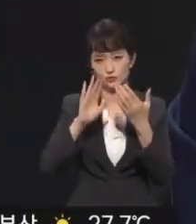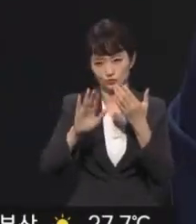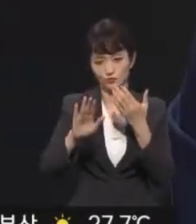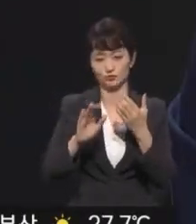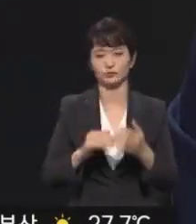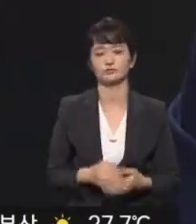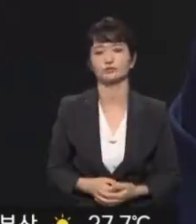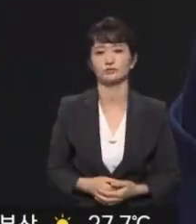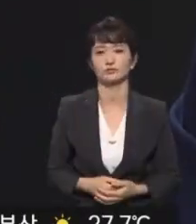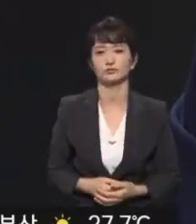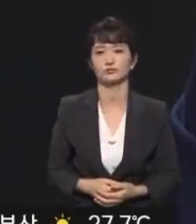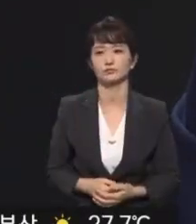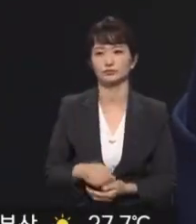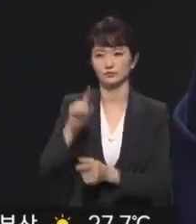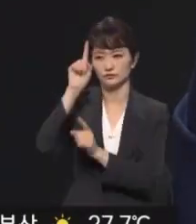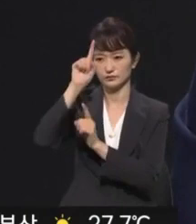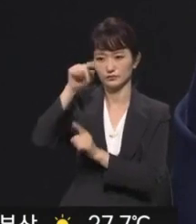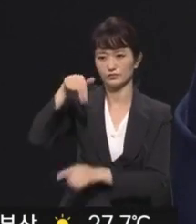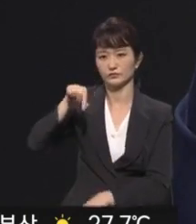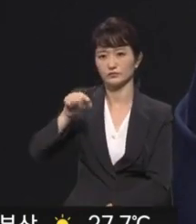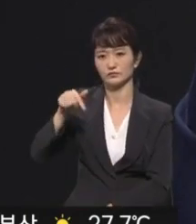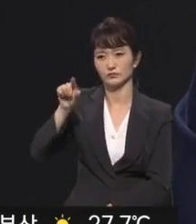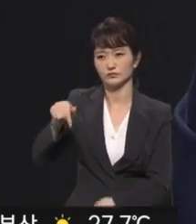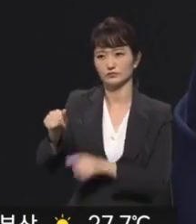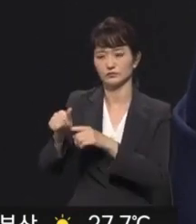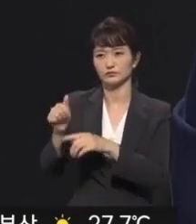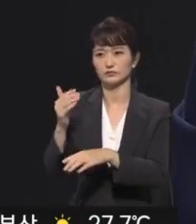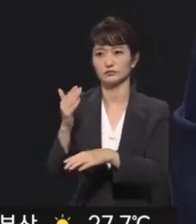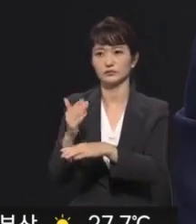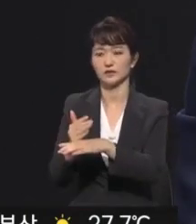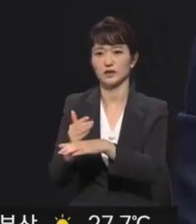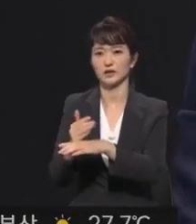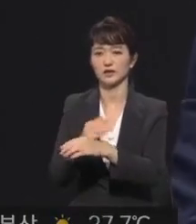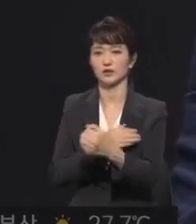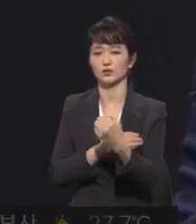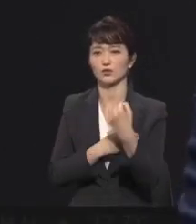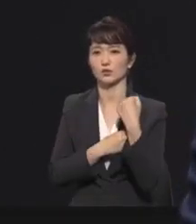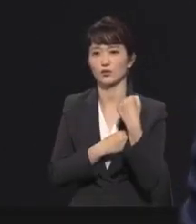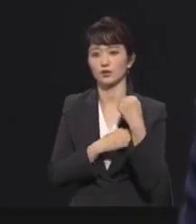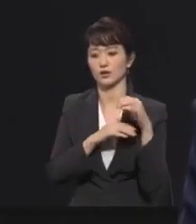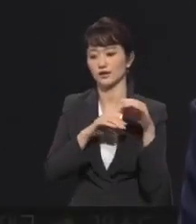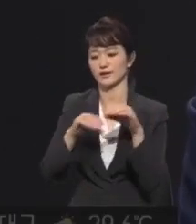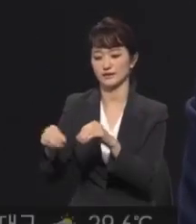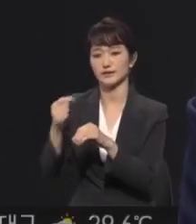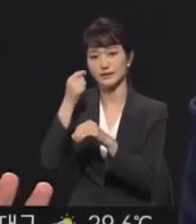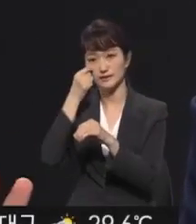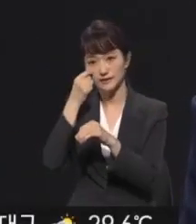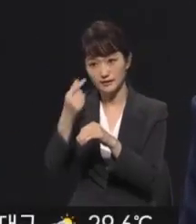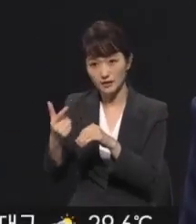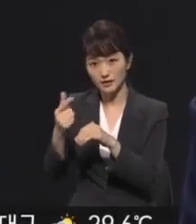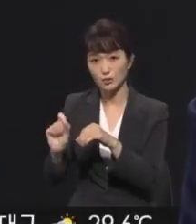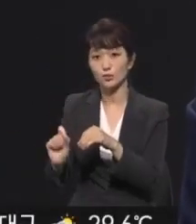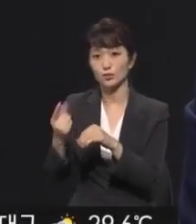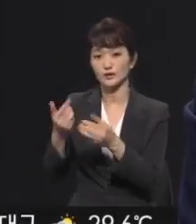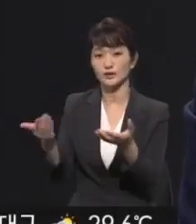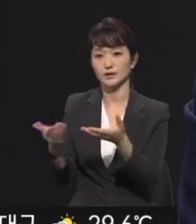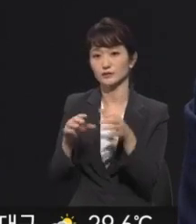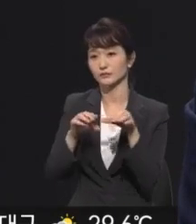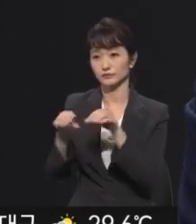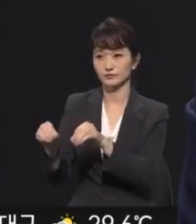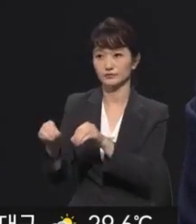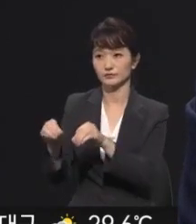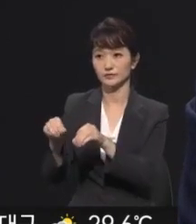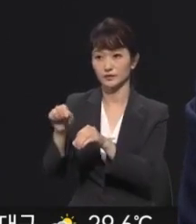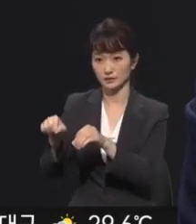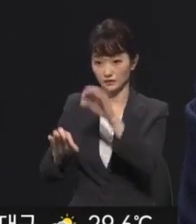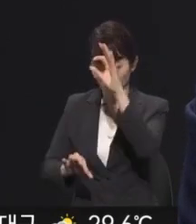왜냐면 그건 이준석 당대표가 다음 관정 6개월이란 징계를 받았고 그 징계에 의해서 징후가 전기 됐기 때문에 이건 사고로